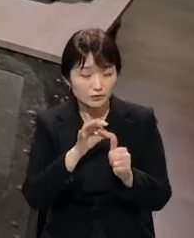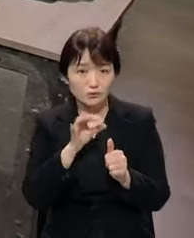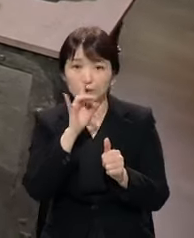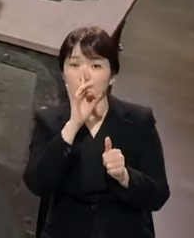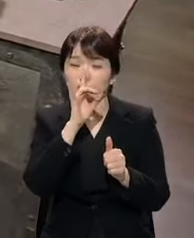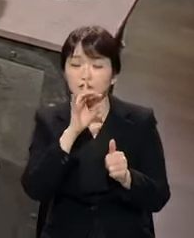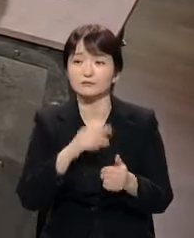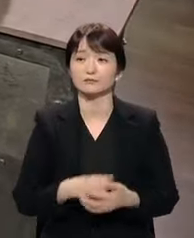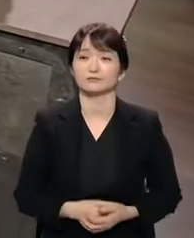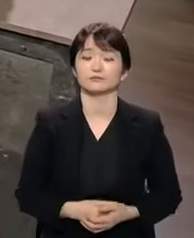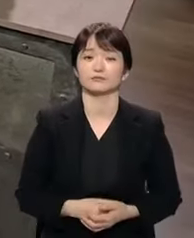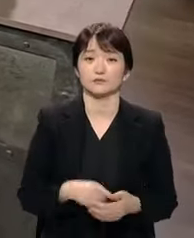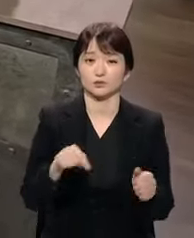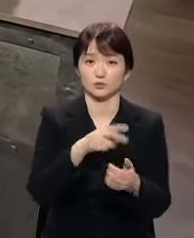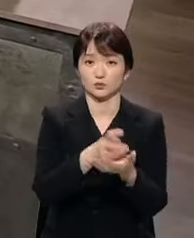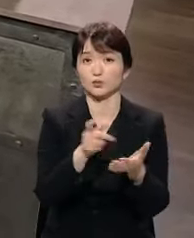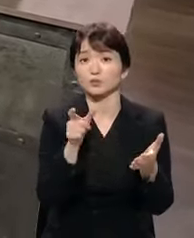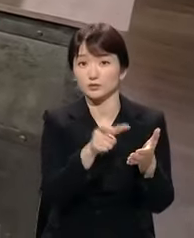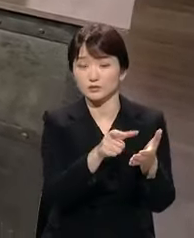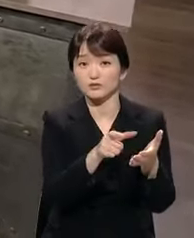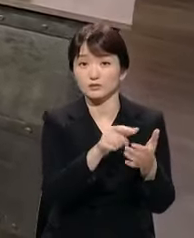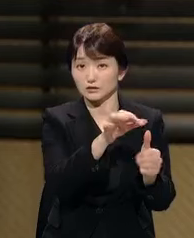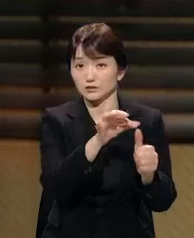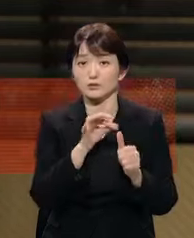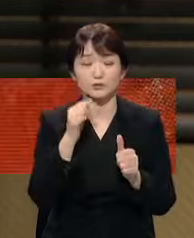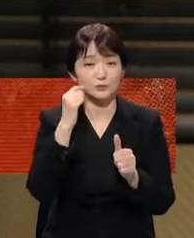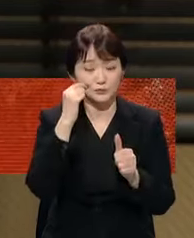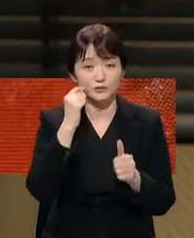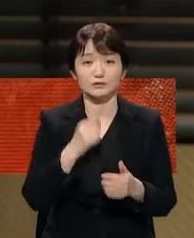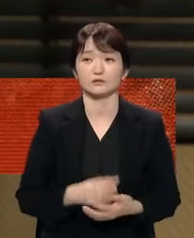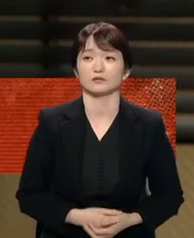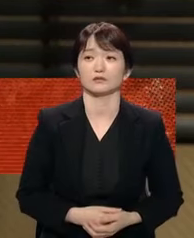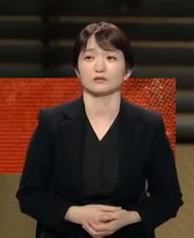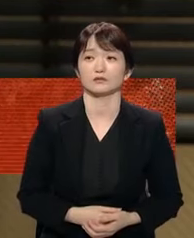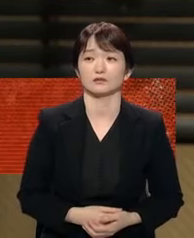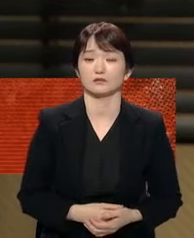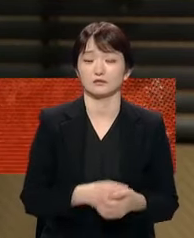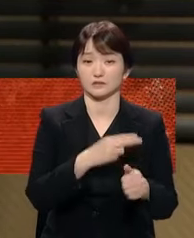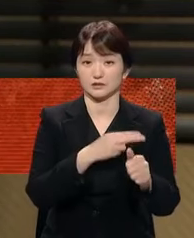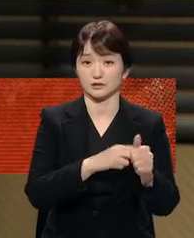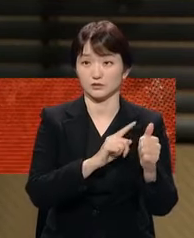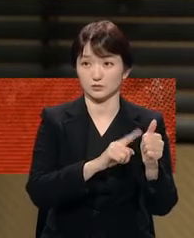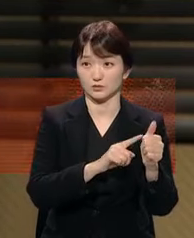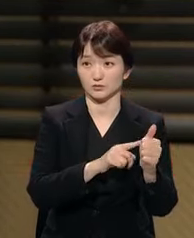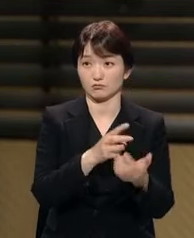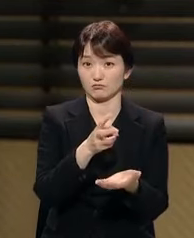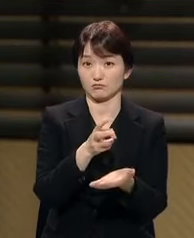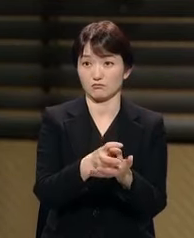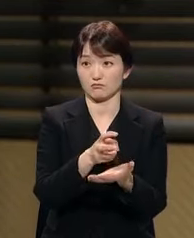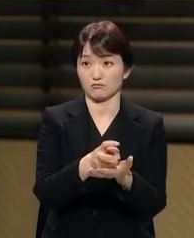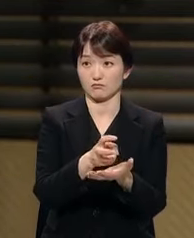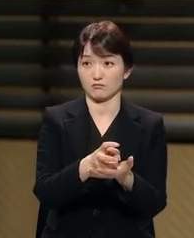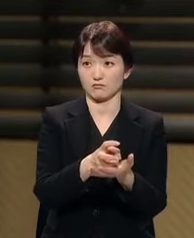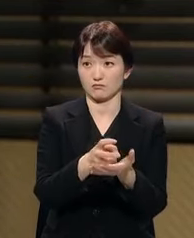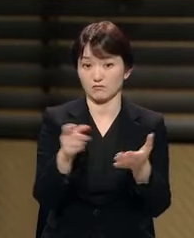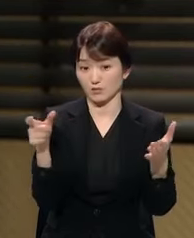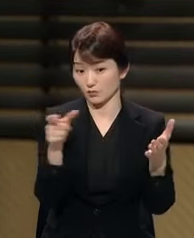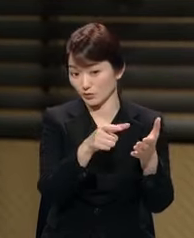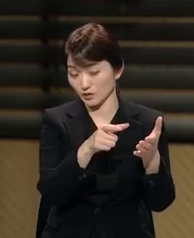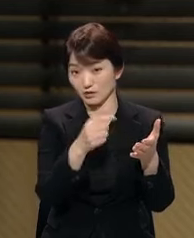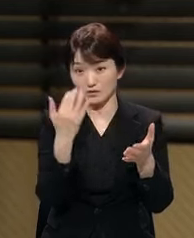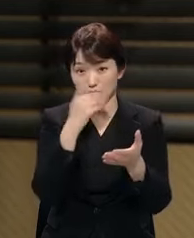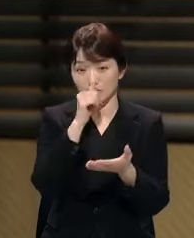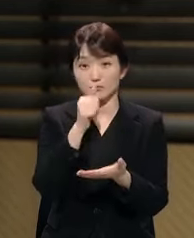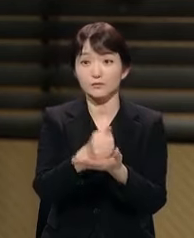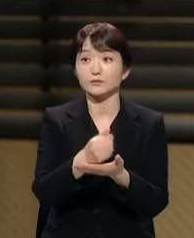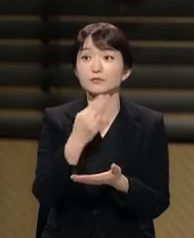임용이 안 되는 게 맞습니다. 하지만 결론부터 말씀드리자면 이 교사는 법적으로는 성범죄를 저지른 사실이 없습니다.